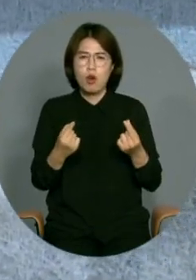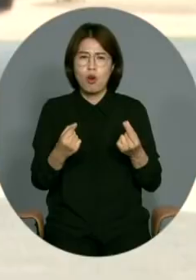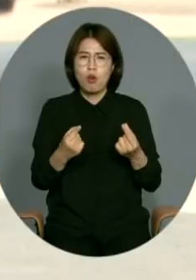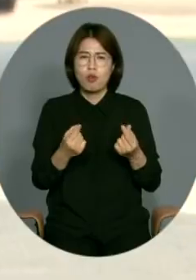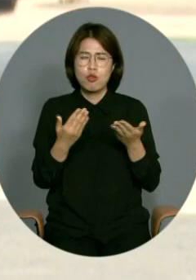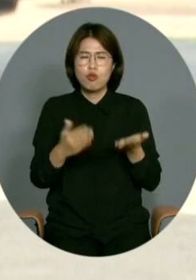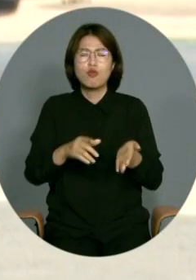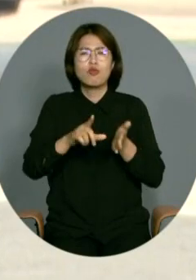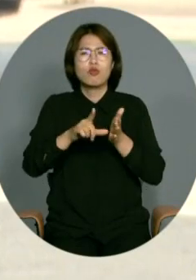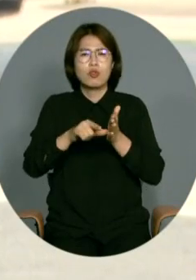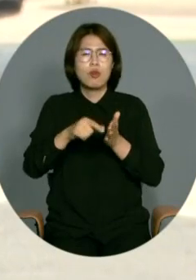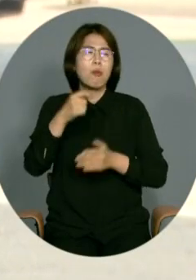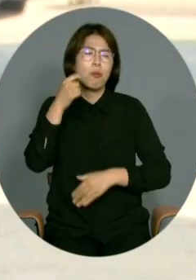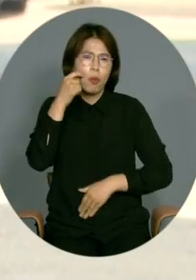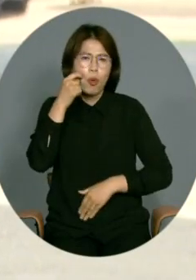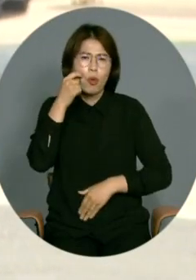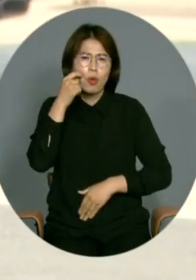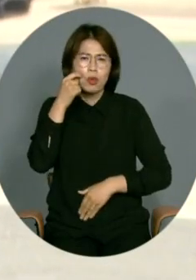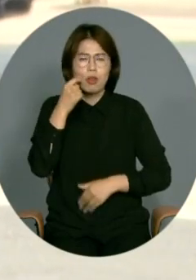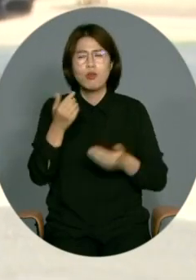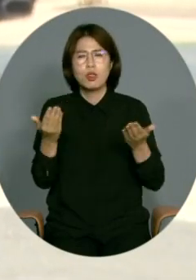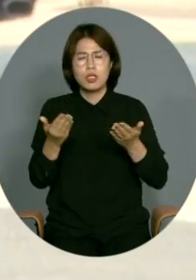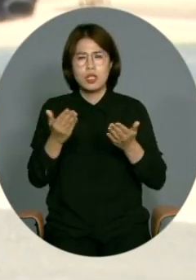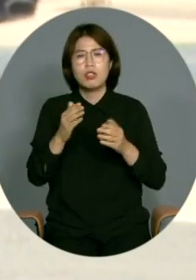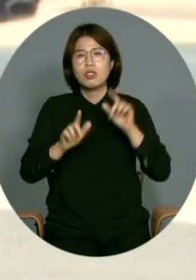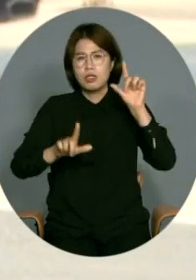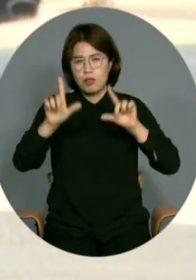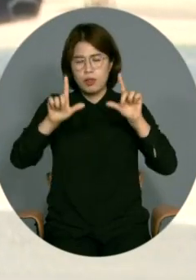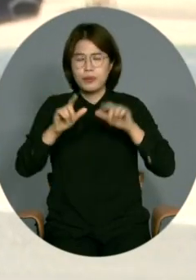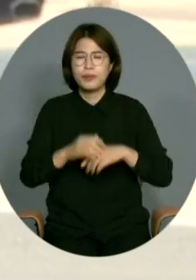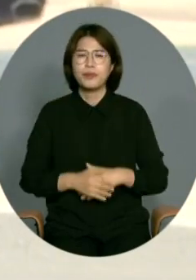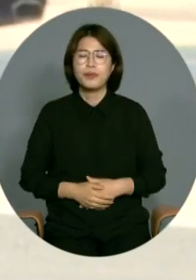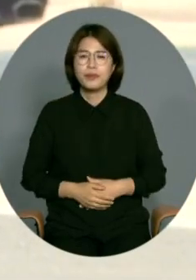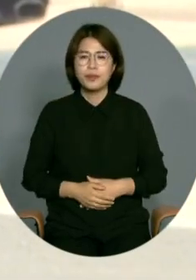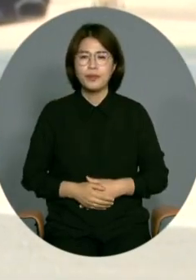온전한 휴게 시간을 갖지 못한 채 일하는 상황입니다. MBC 뉴스 양관입니다.